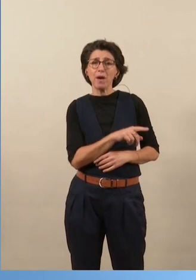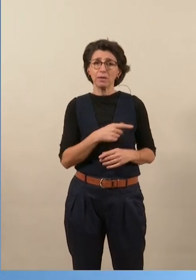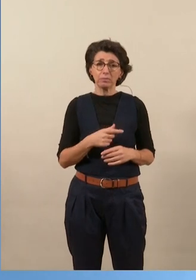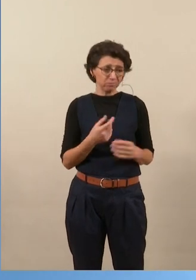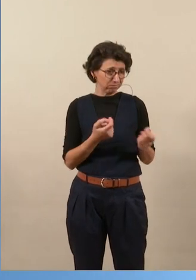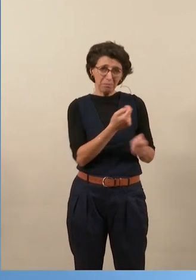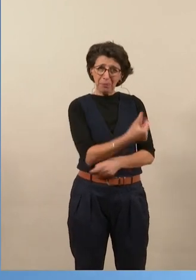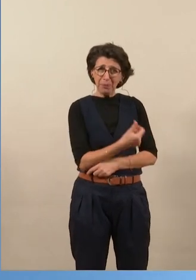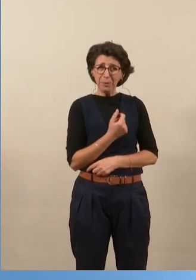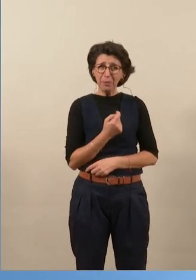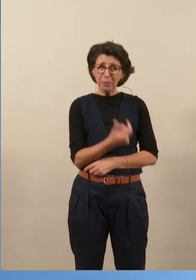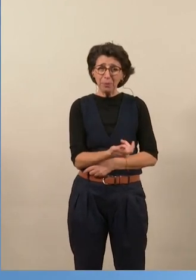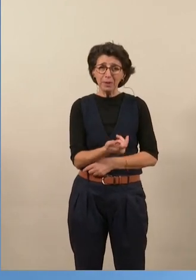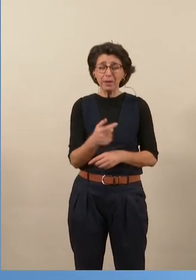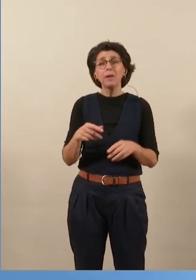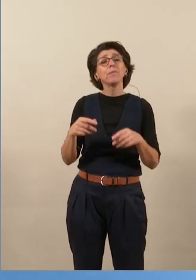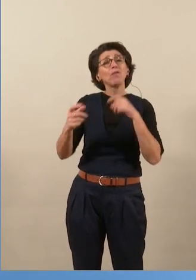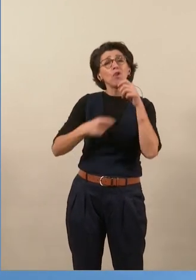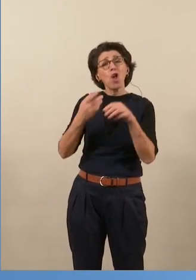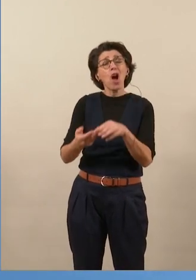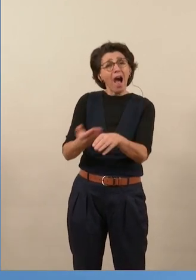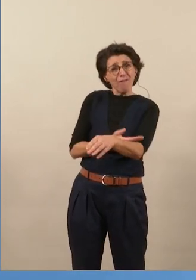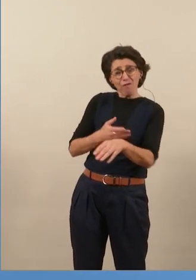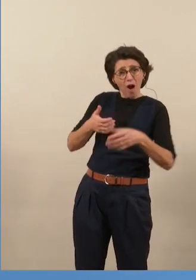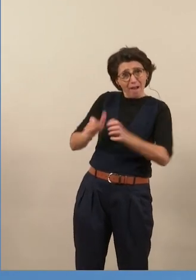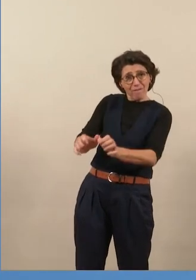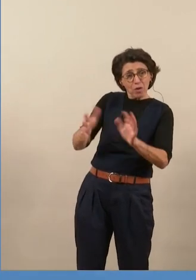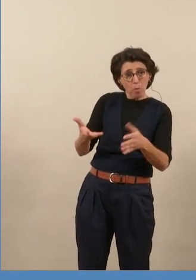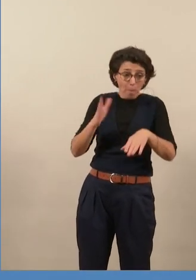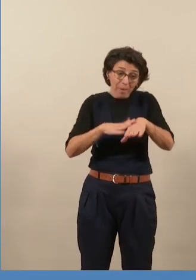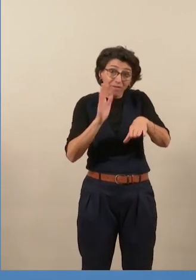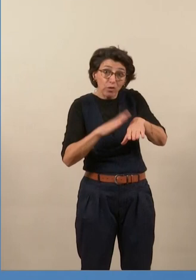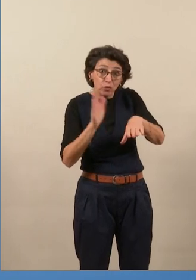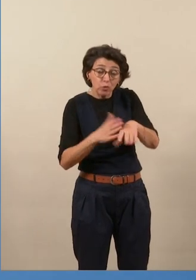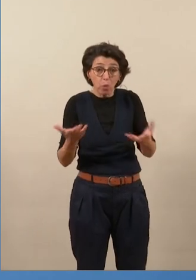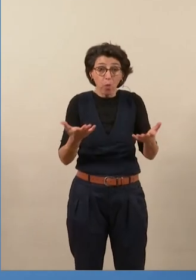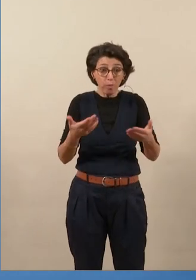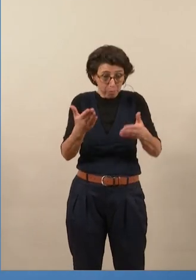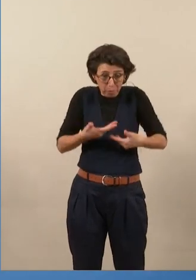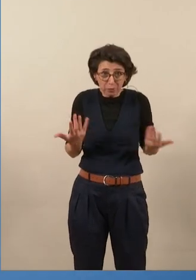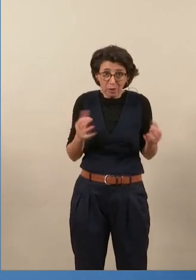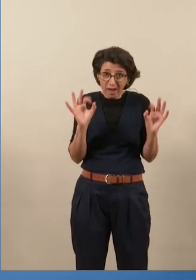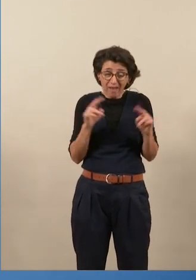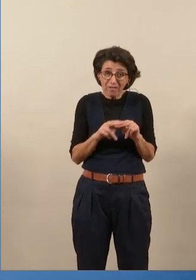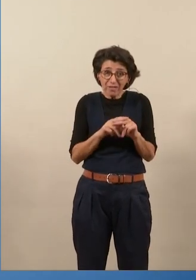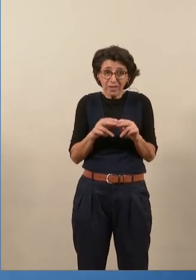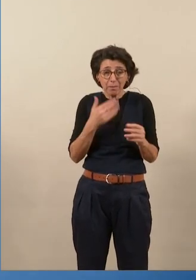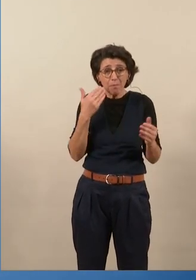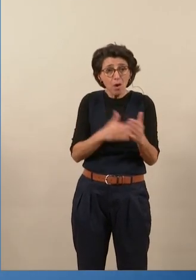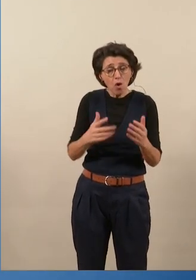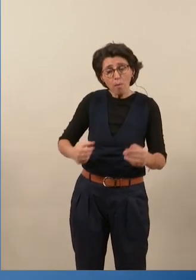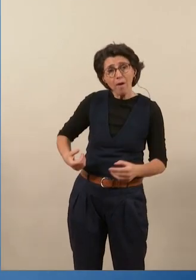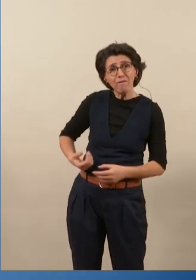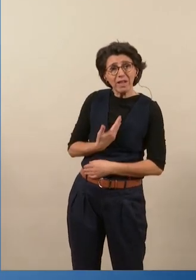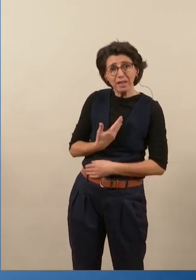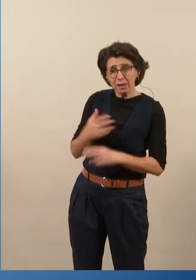en prévention de ces violences le mieux serait de limiter le nombre de victimes vous ne pensez pas en revanche vous faites un grand